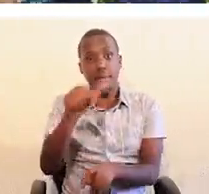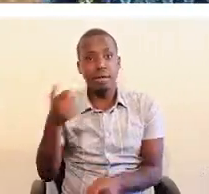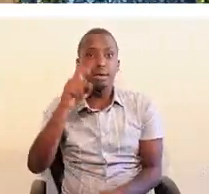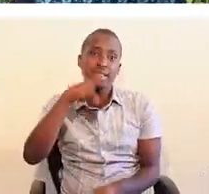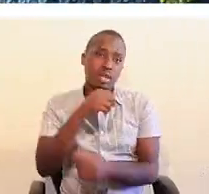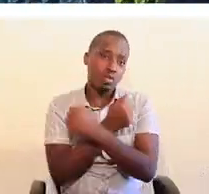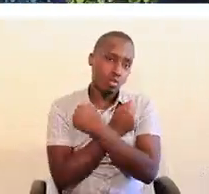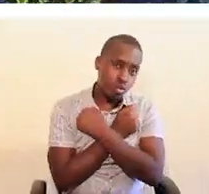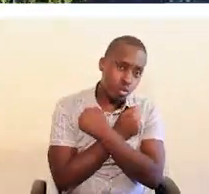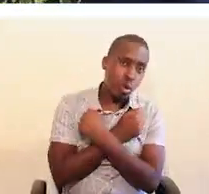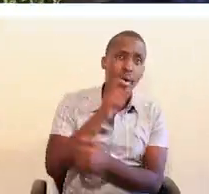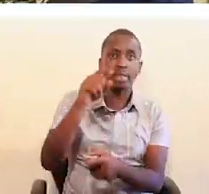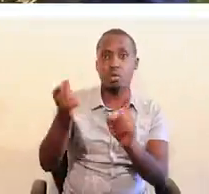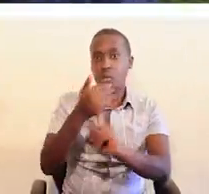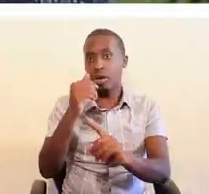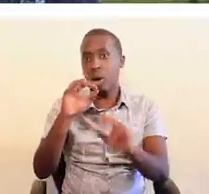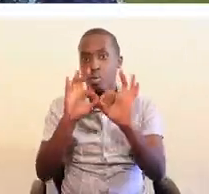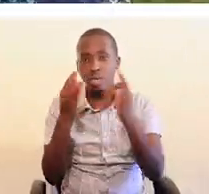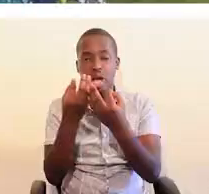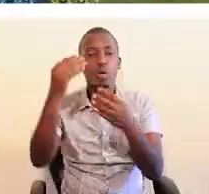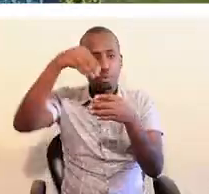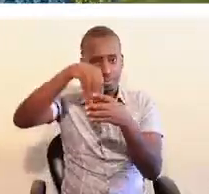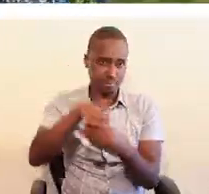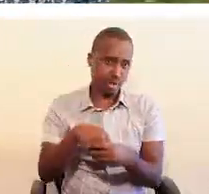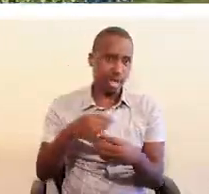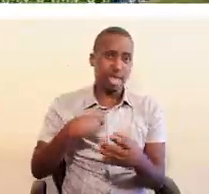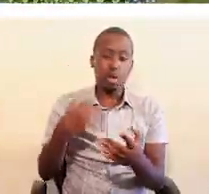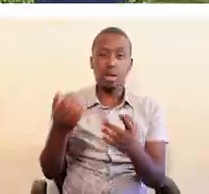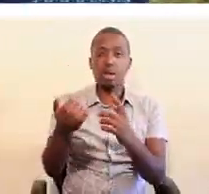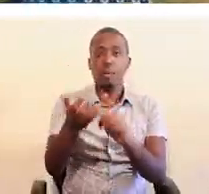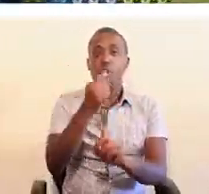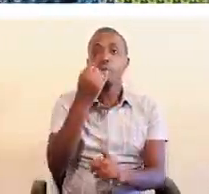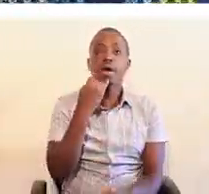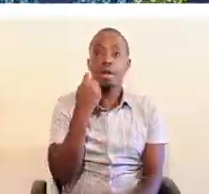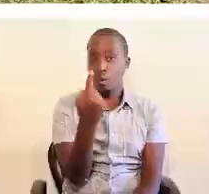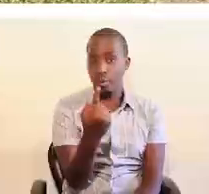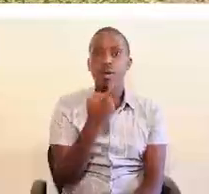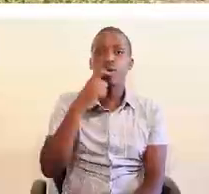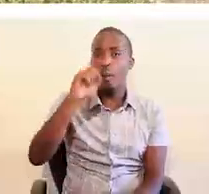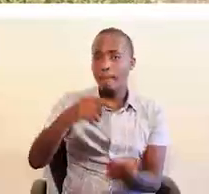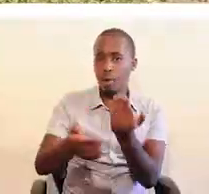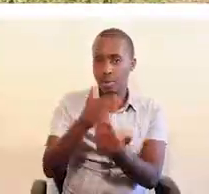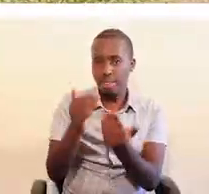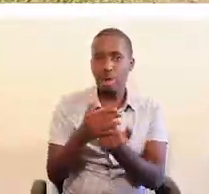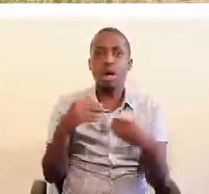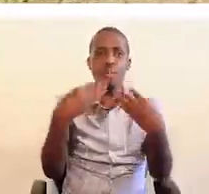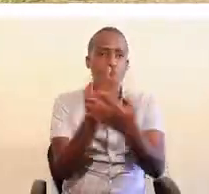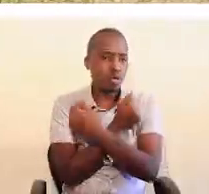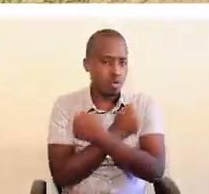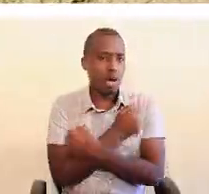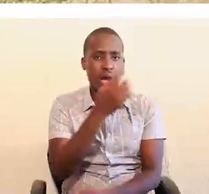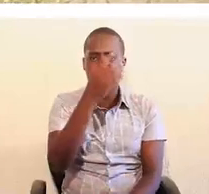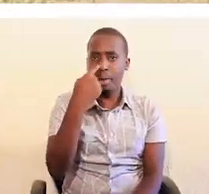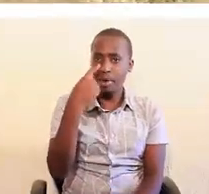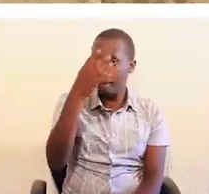bakeneye urukundo bakeneye kubona umuryango bibonamo nashyikiriye umwana ndavuga nti umwana ngomba kumuha urukundo